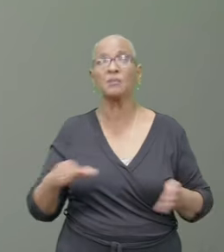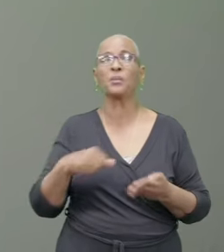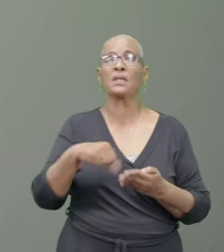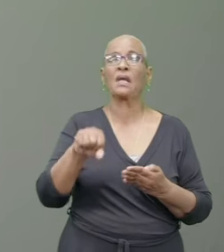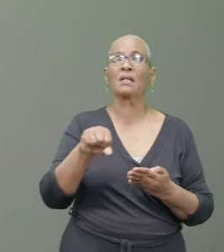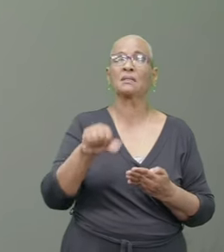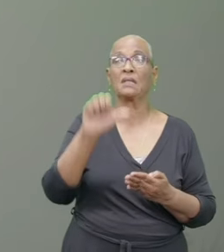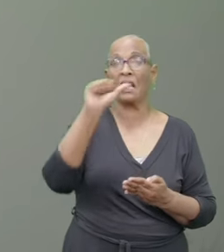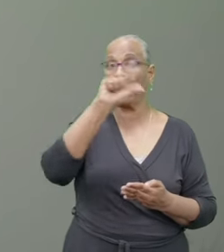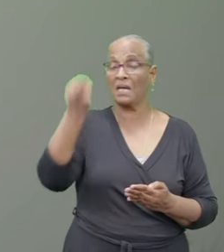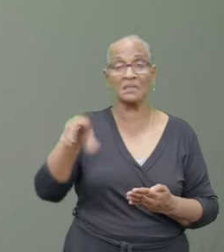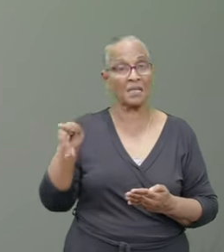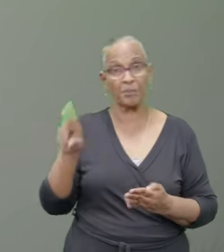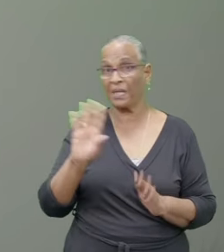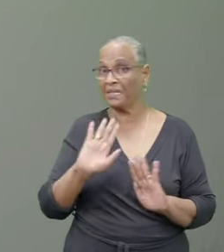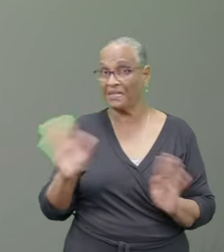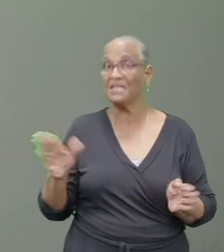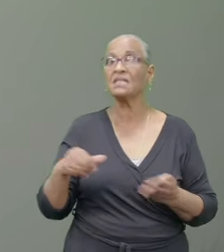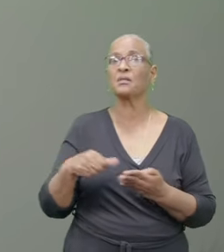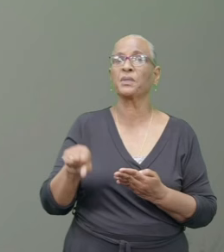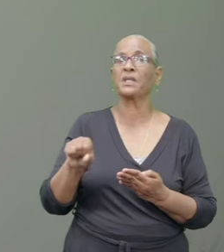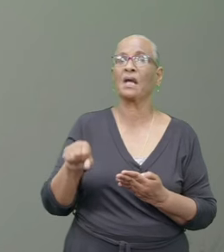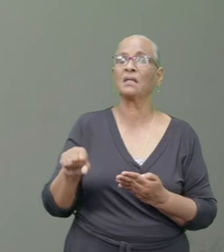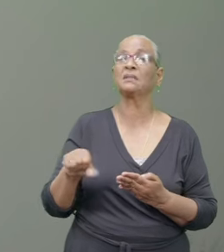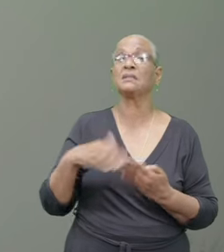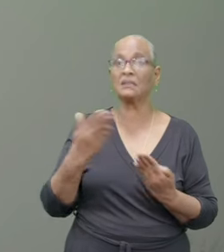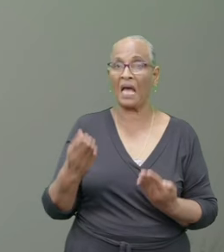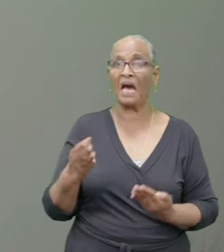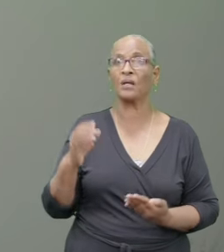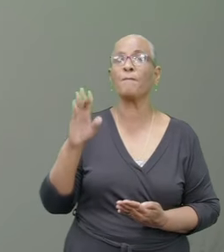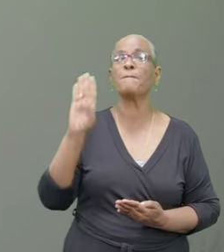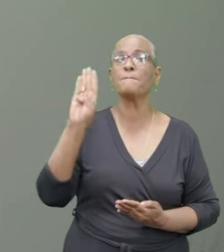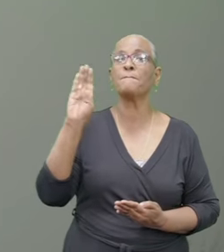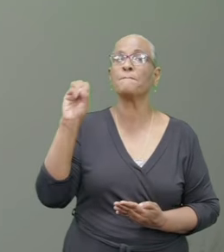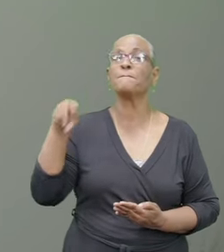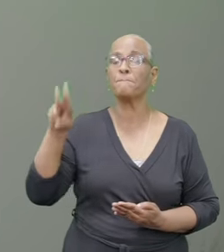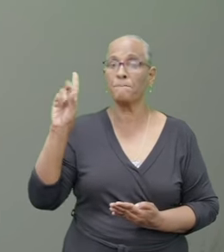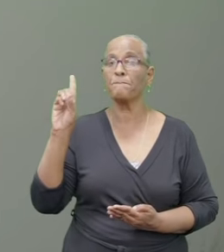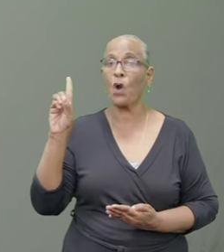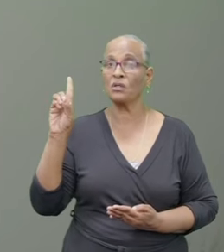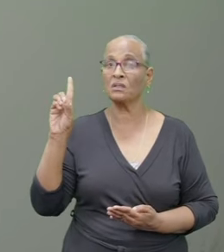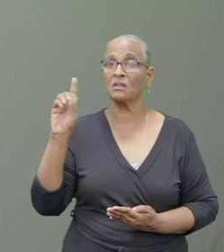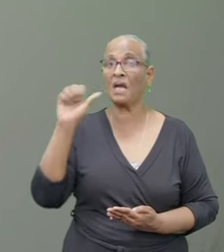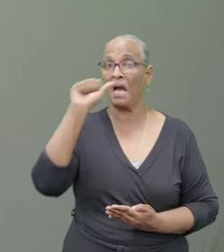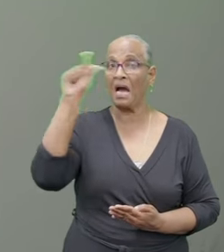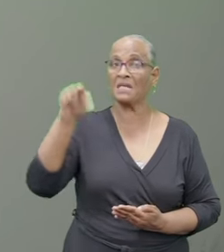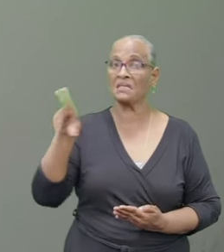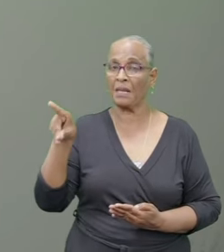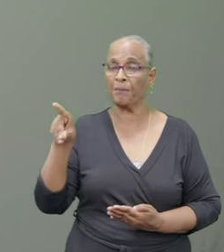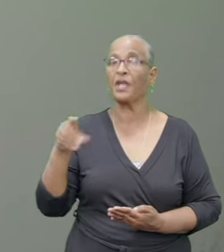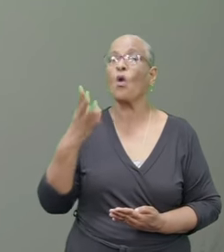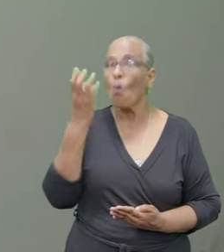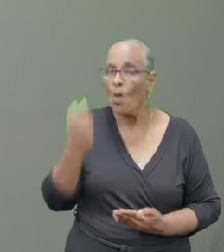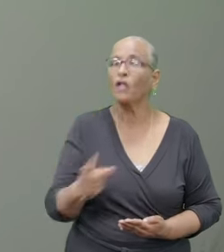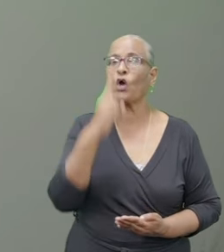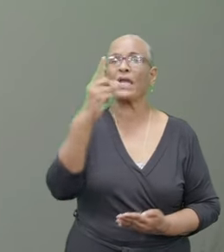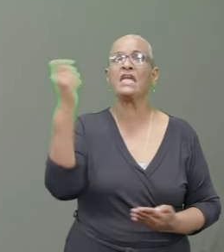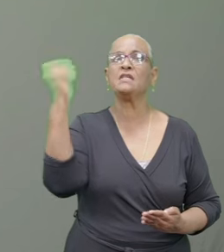in AZP niet betaald. En daarom dat de bond van het AZP die ene maand nog claimt.